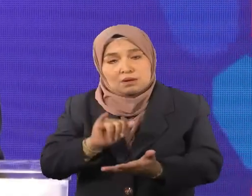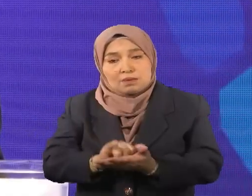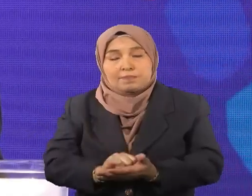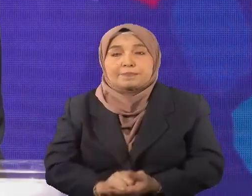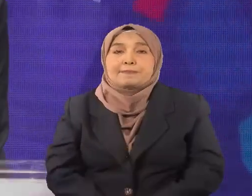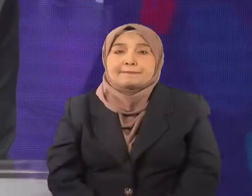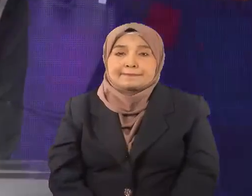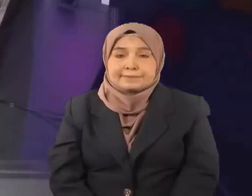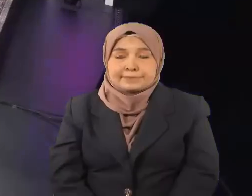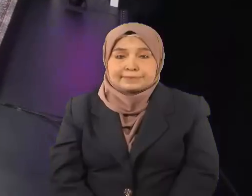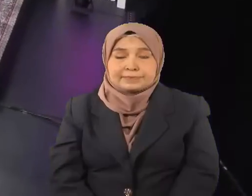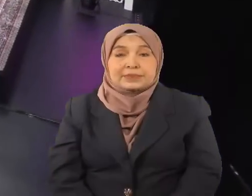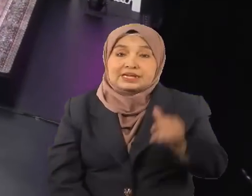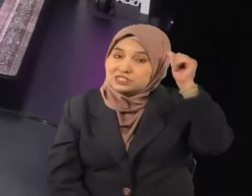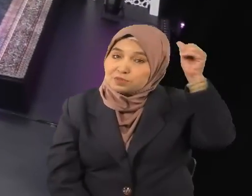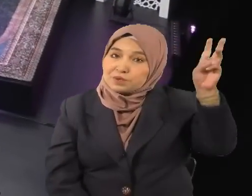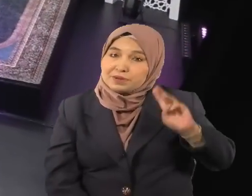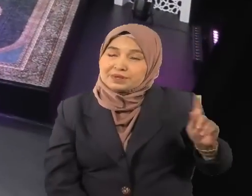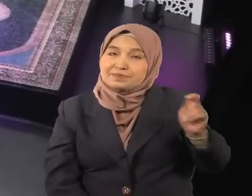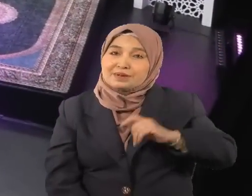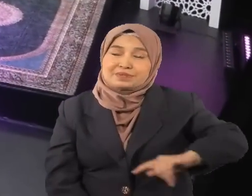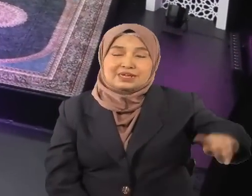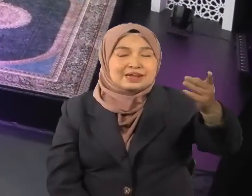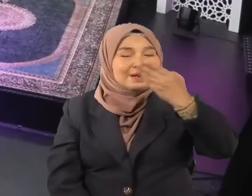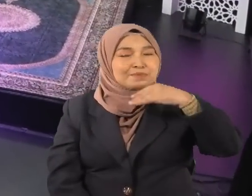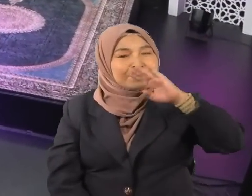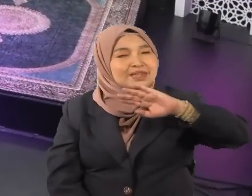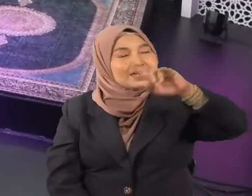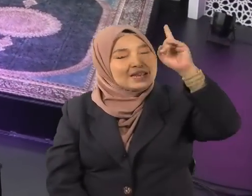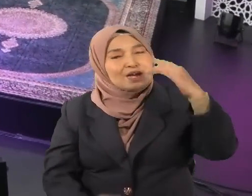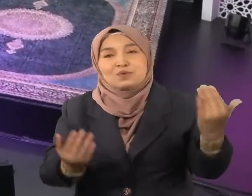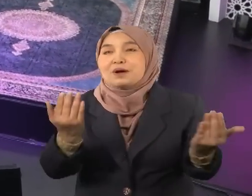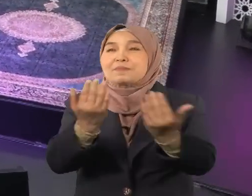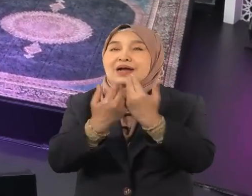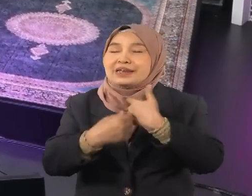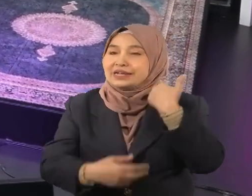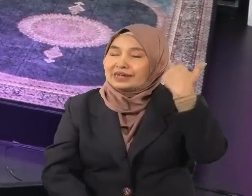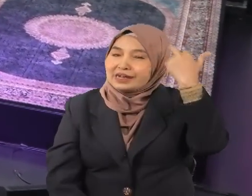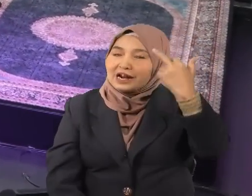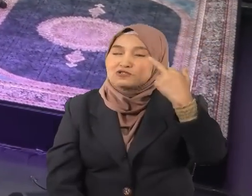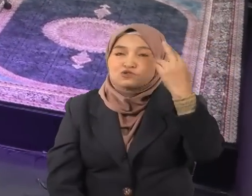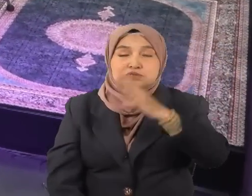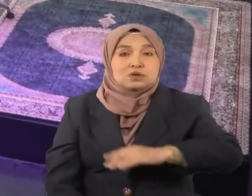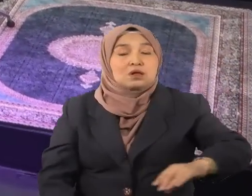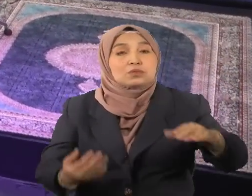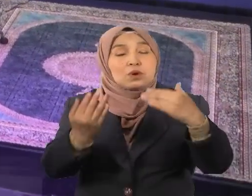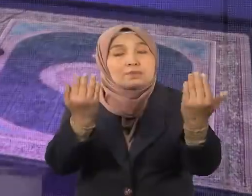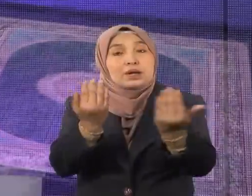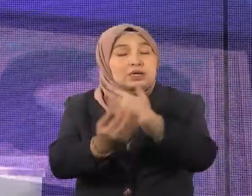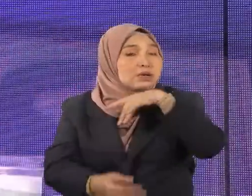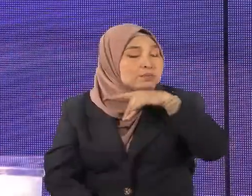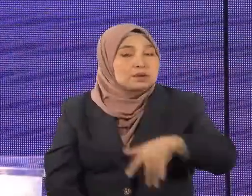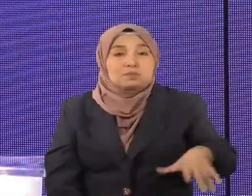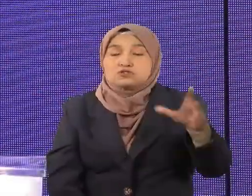العظيم. السلام عليكم ورحمة الله وبركاته. الحمد لله والصلاة والسلام على رسول الله وعلى آله ومن والاه. أشهد أن لا إله إلا الله وأشهد أن محمدا